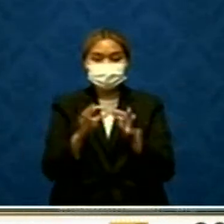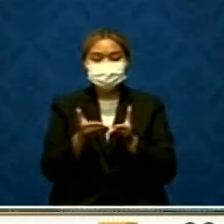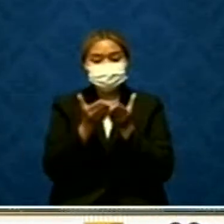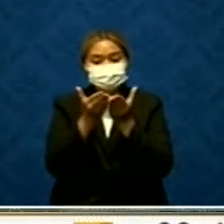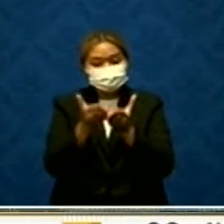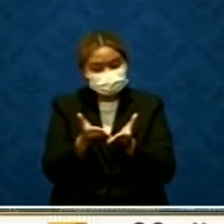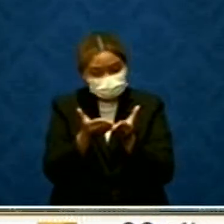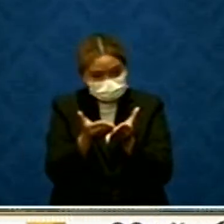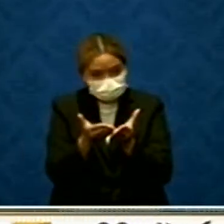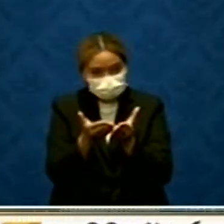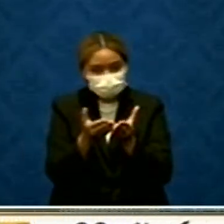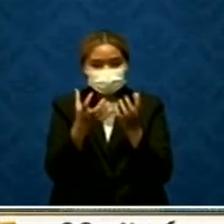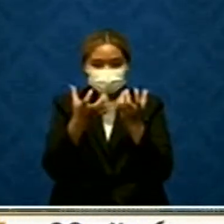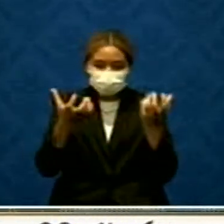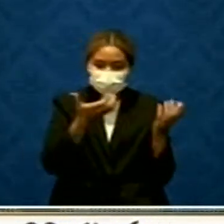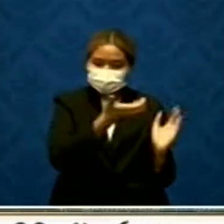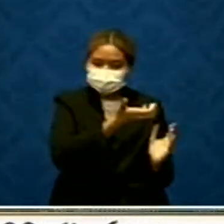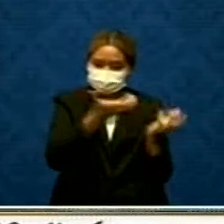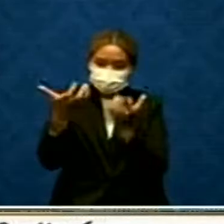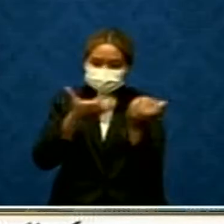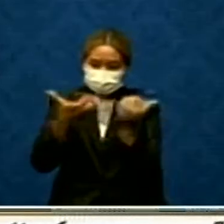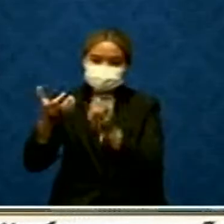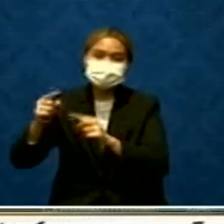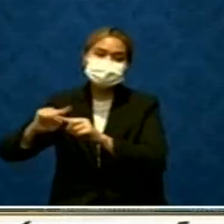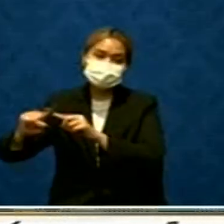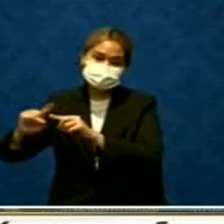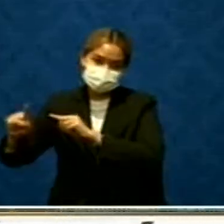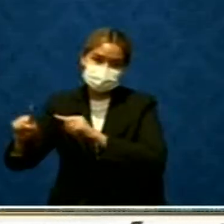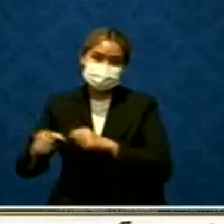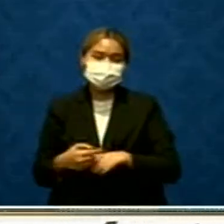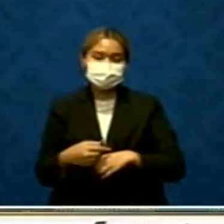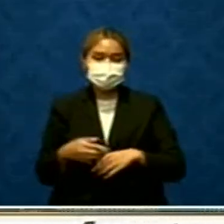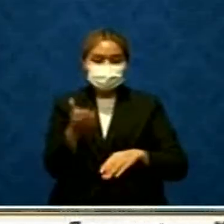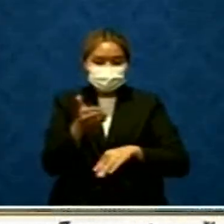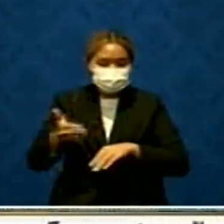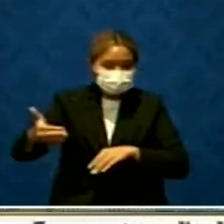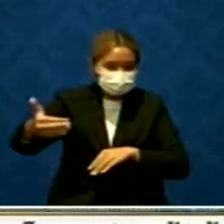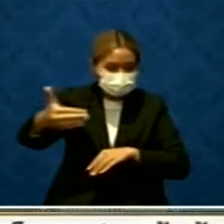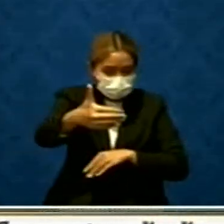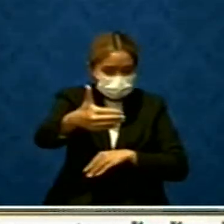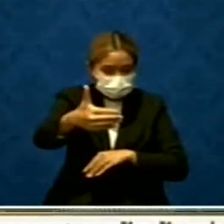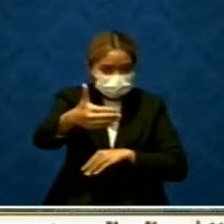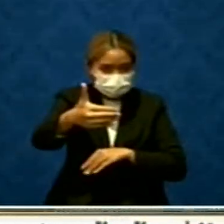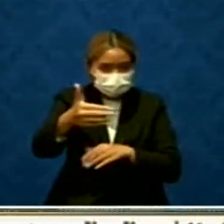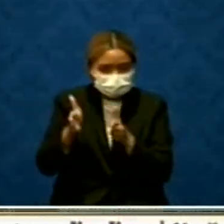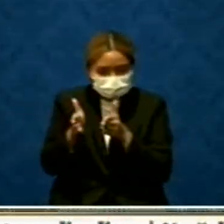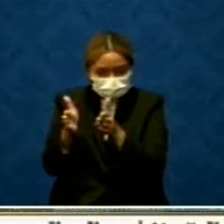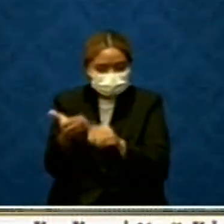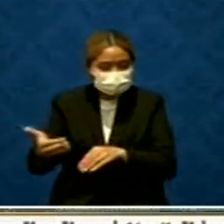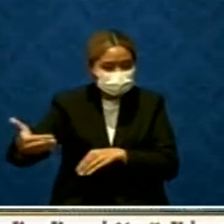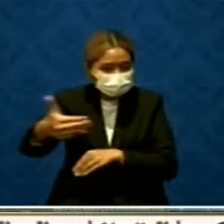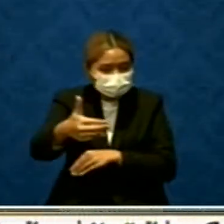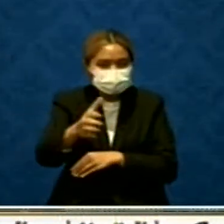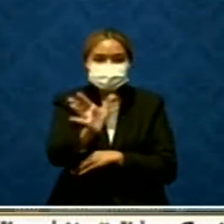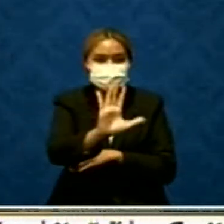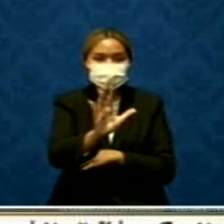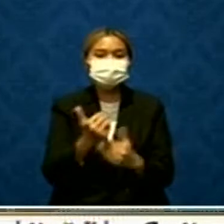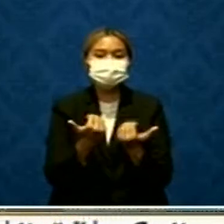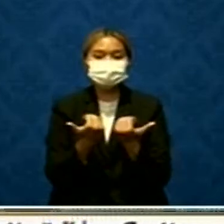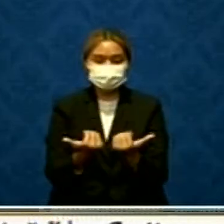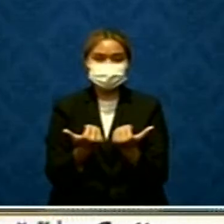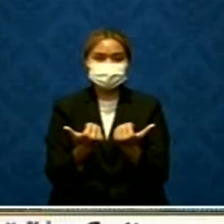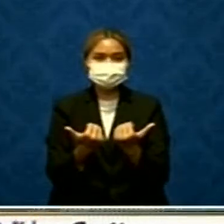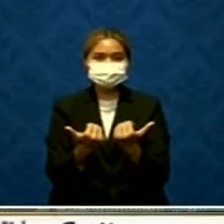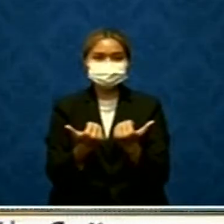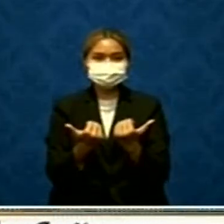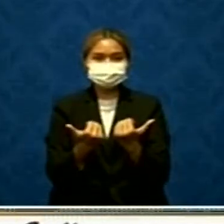ศซึ่งปัจจุบันเนี่ยต้องใช้การอ้อมไปที่ช่องแคบมาลากานะครับแล้วก็ขณะนี้เนี่ยก็มี